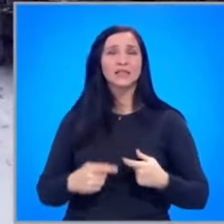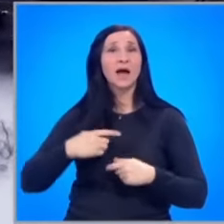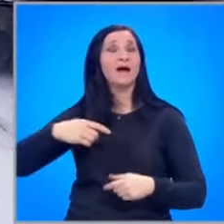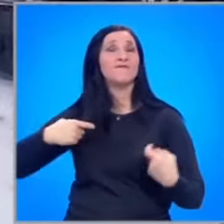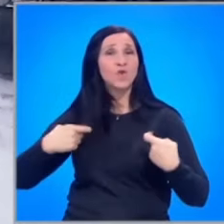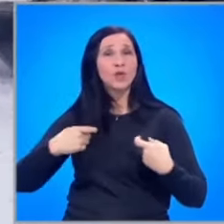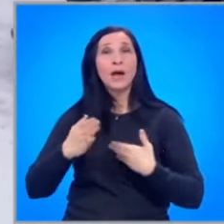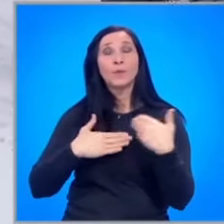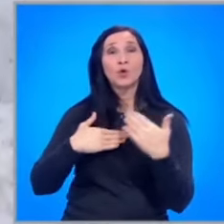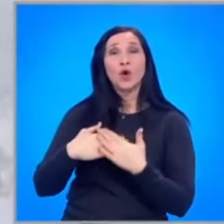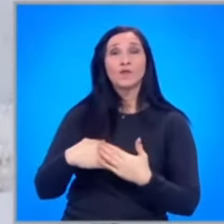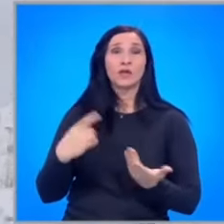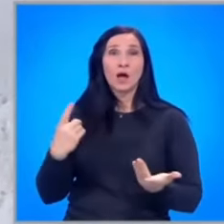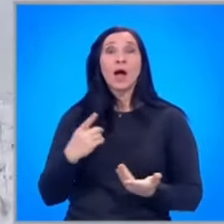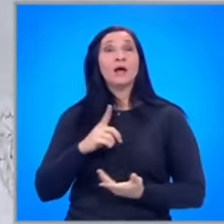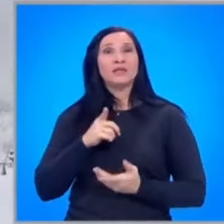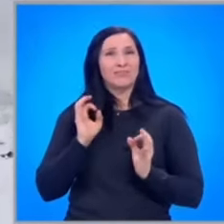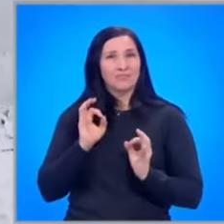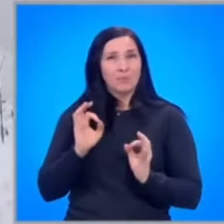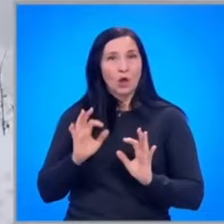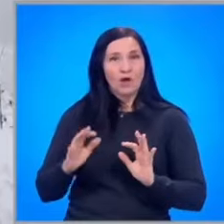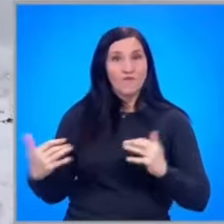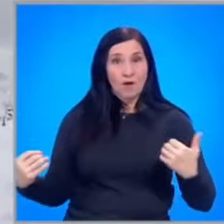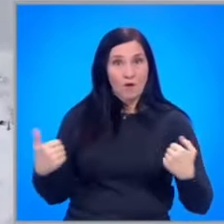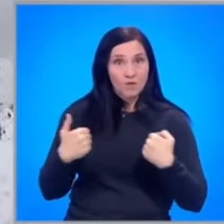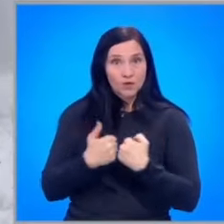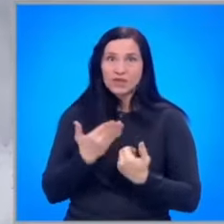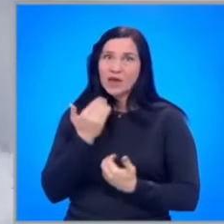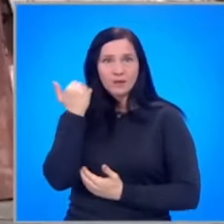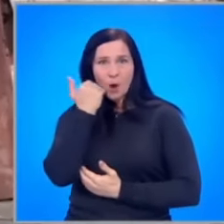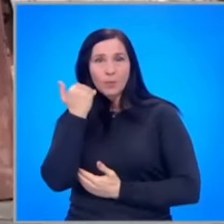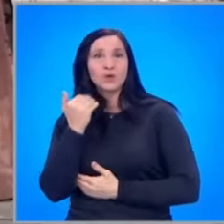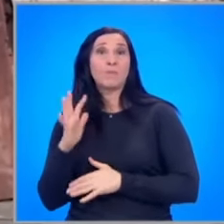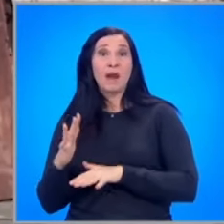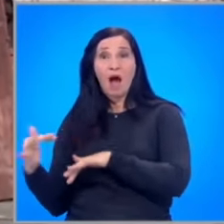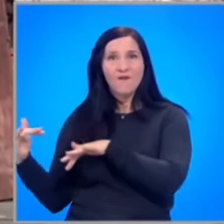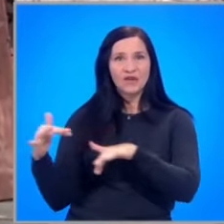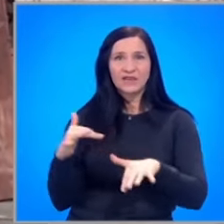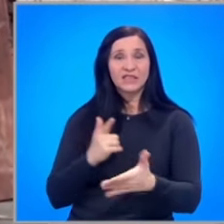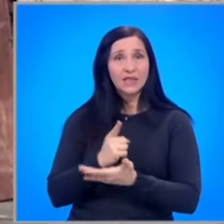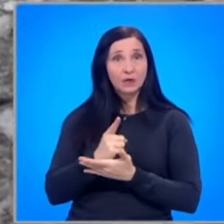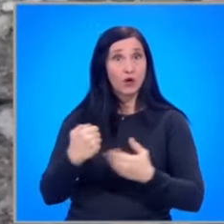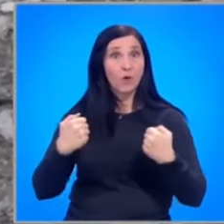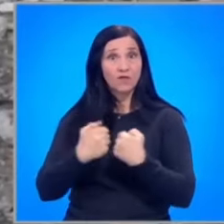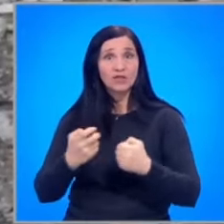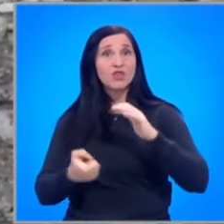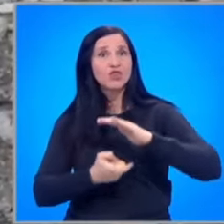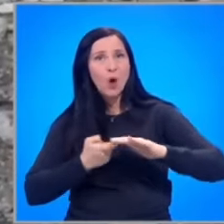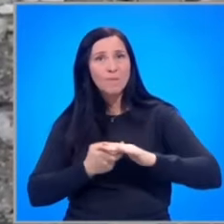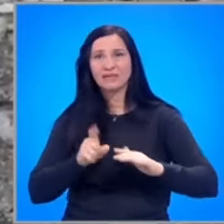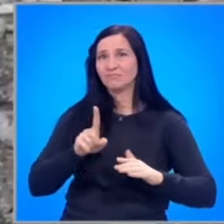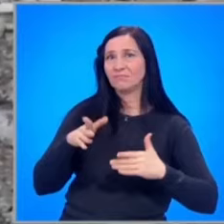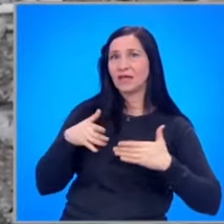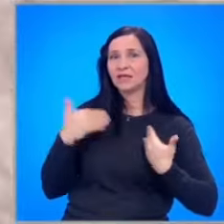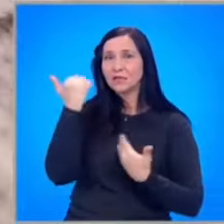и Запада за такъв тип конфронтация няма да е от полза при мащабна руска офанзива с танкове. Освен това, конфликтът в Донбас не изисква